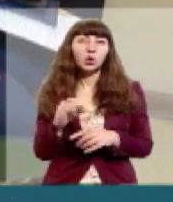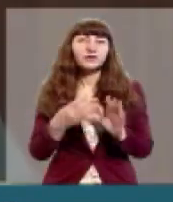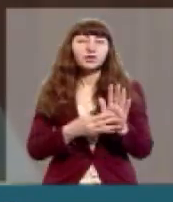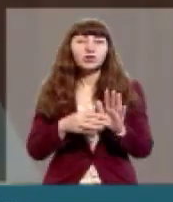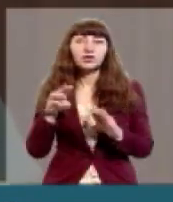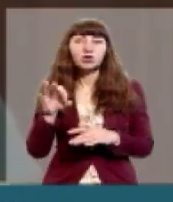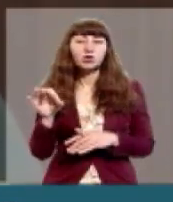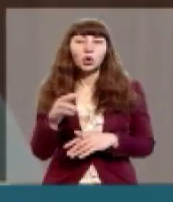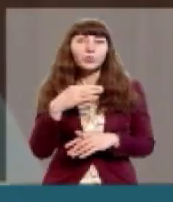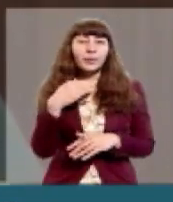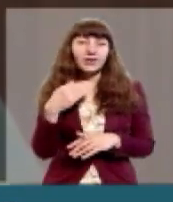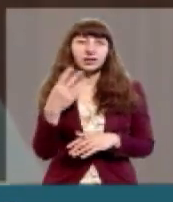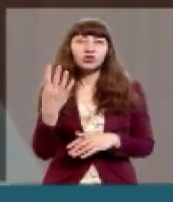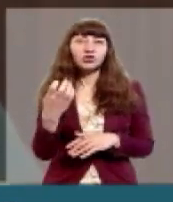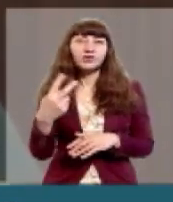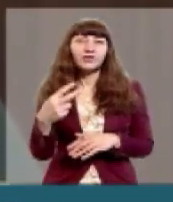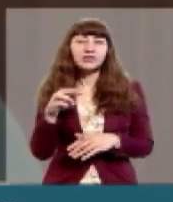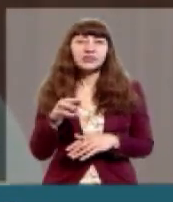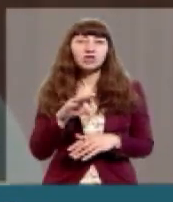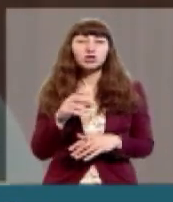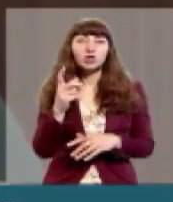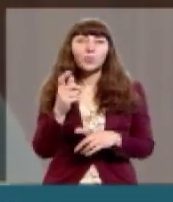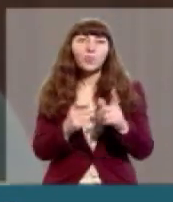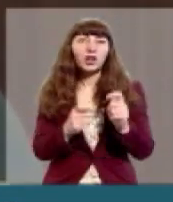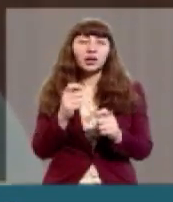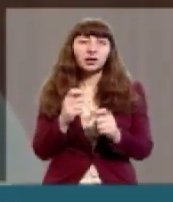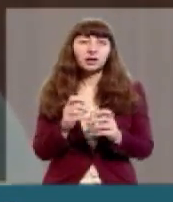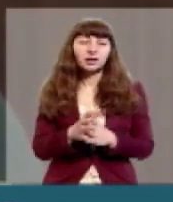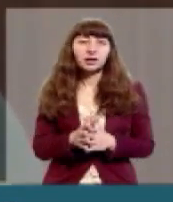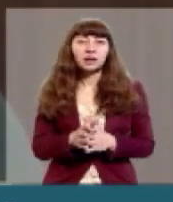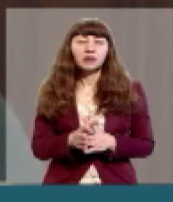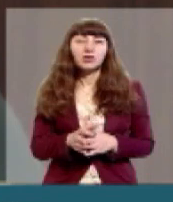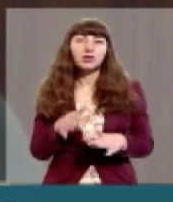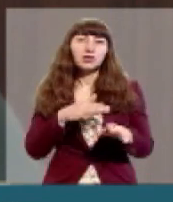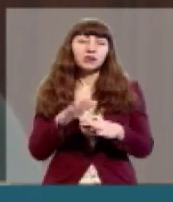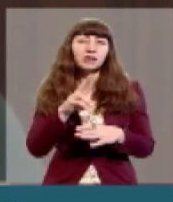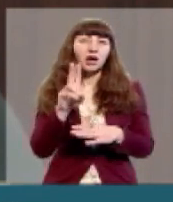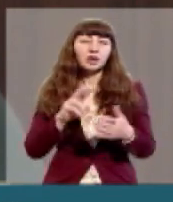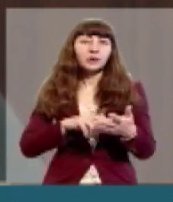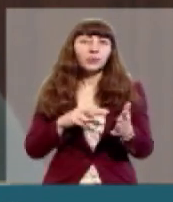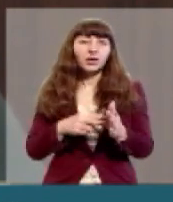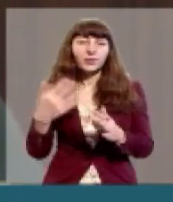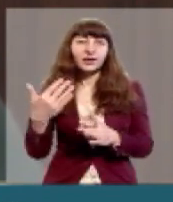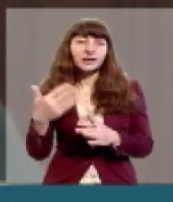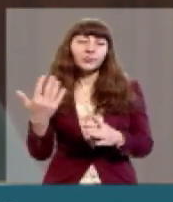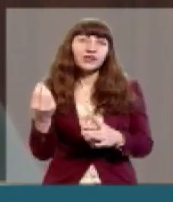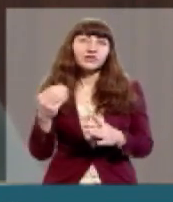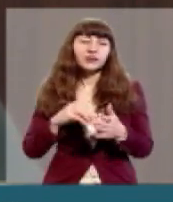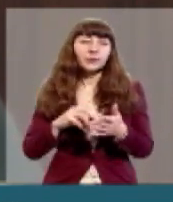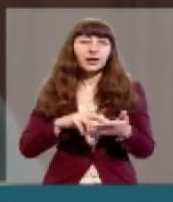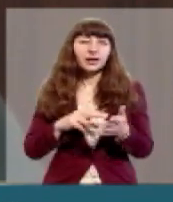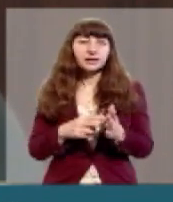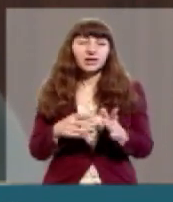мяса, 420 тысяч тонн молока, увеличить поголовье скота. Реализовать, как было запланировано, 55 инвестиционных проектов